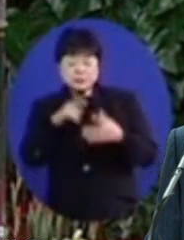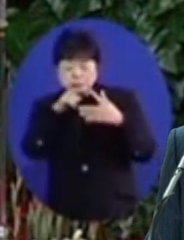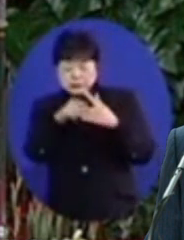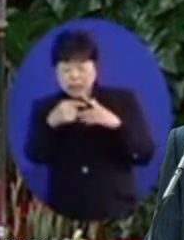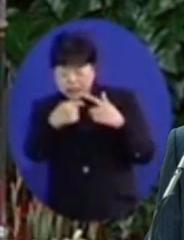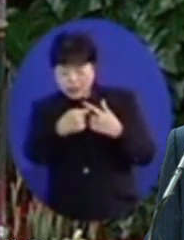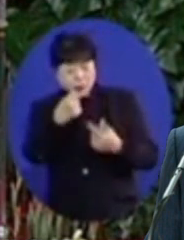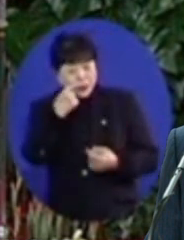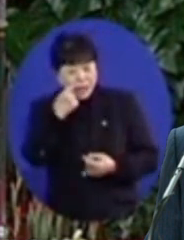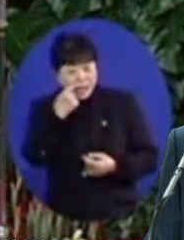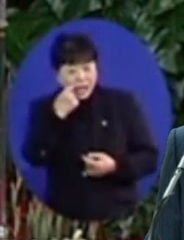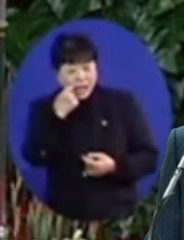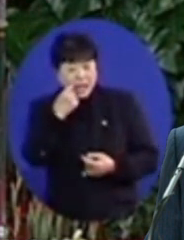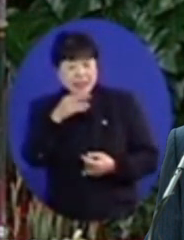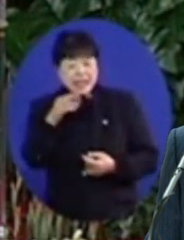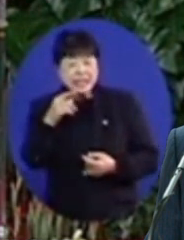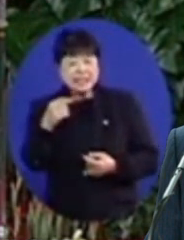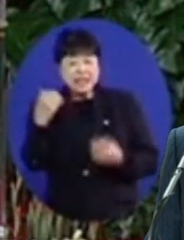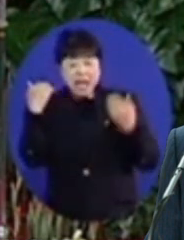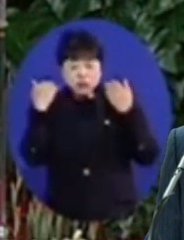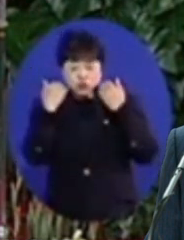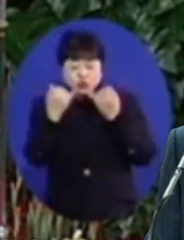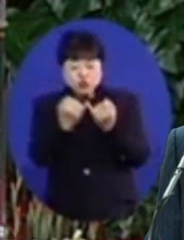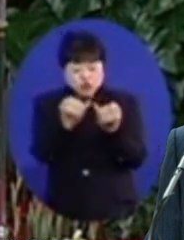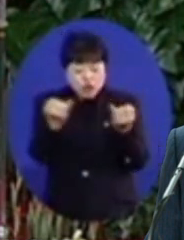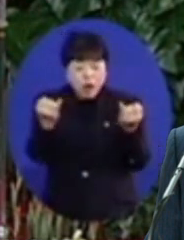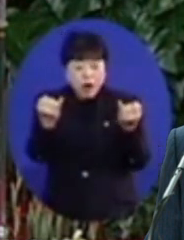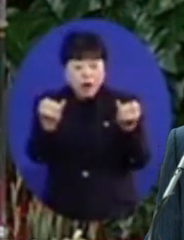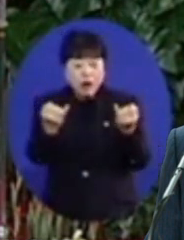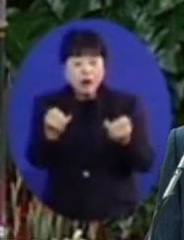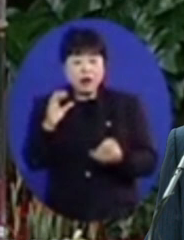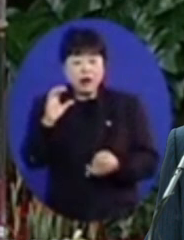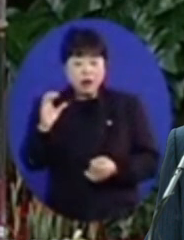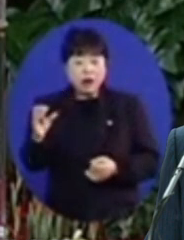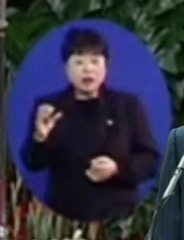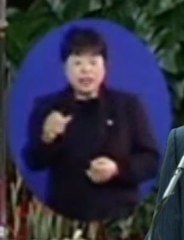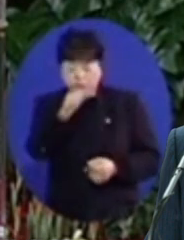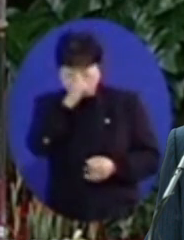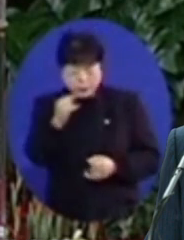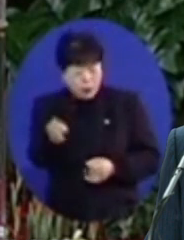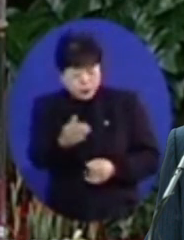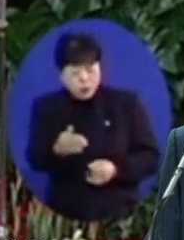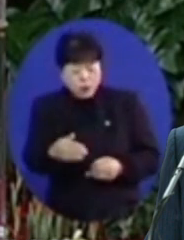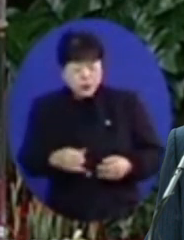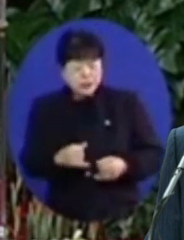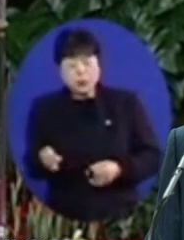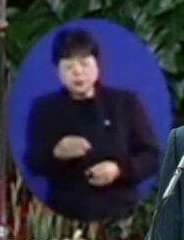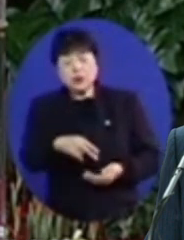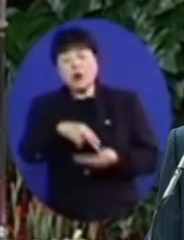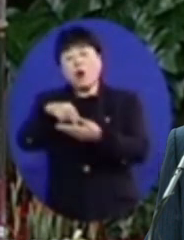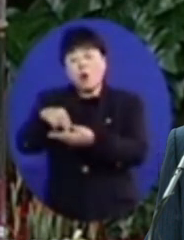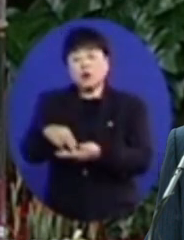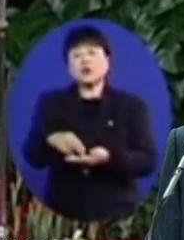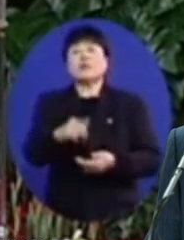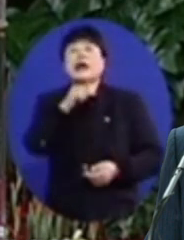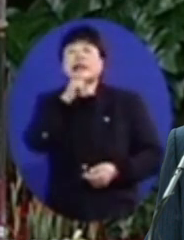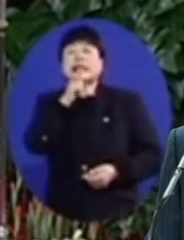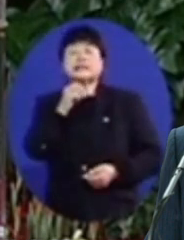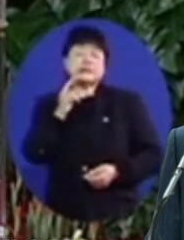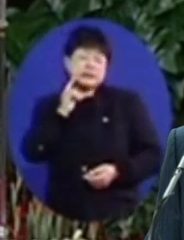때문이다 테레사 수녀는 자기를 좋아하는 사람도 필요로 하는 사람도 없다고 느낄 때 오는 고독감은 가난 중에